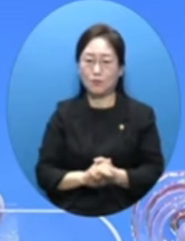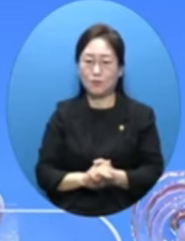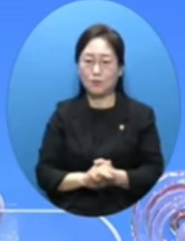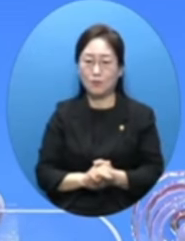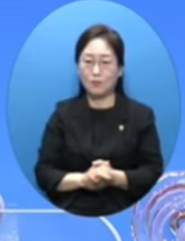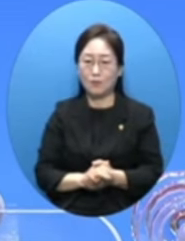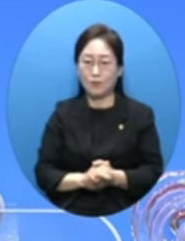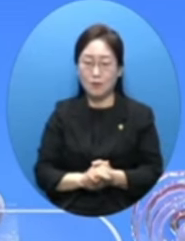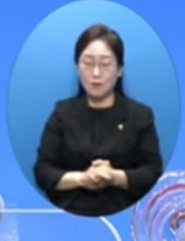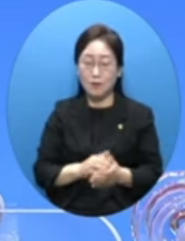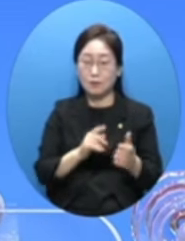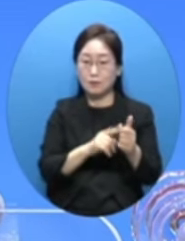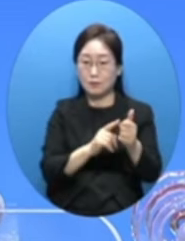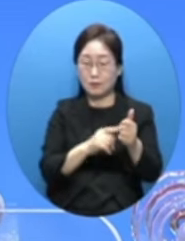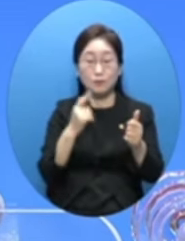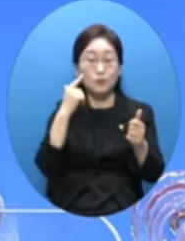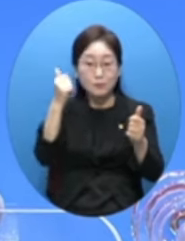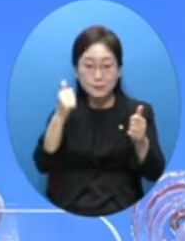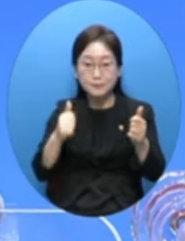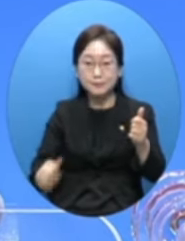이 테일러 목사님은